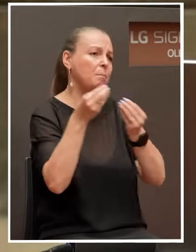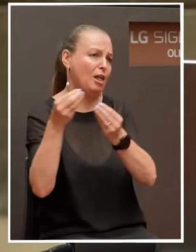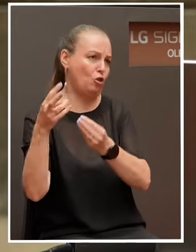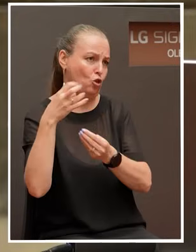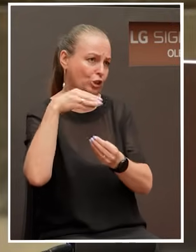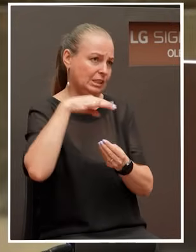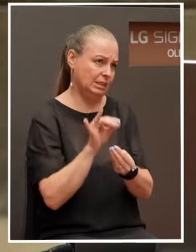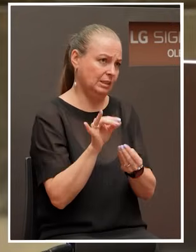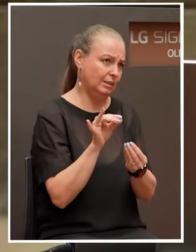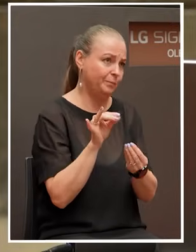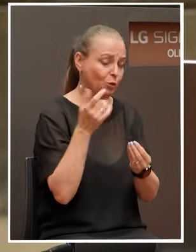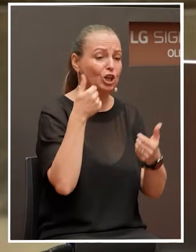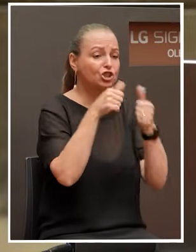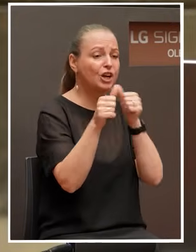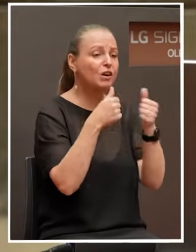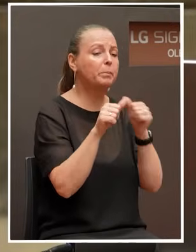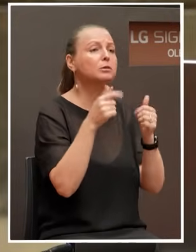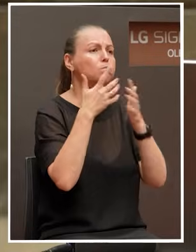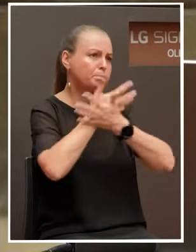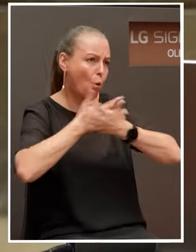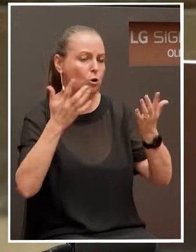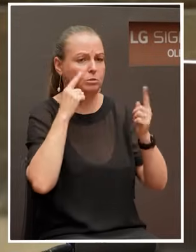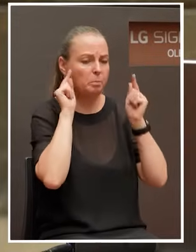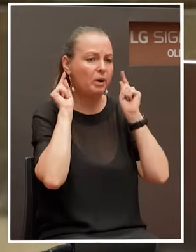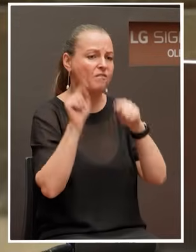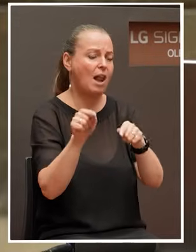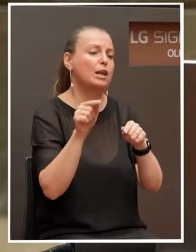Живопись начинает превалировать как